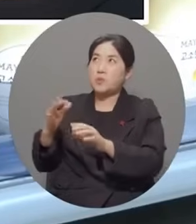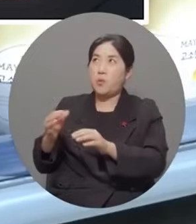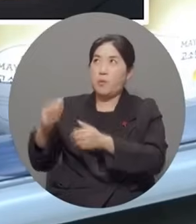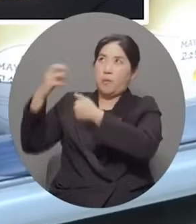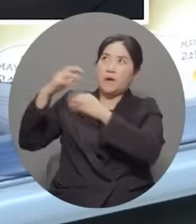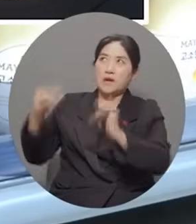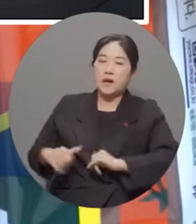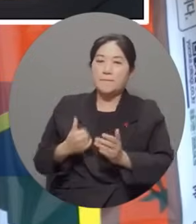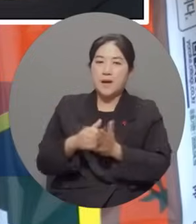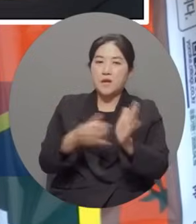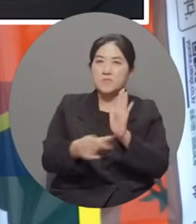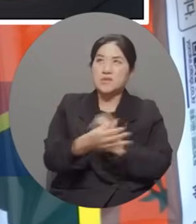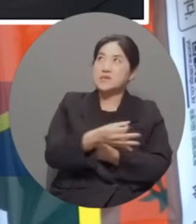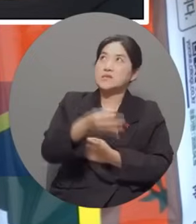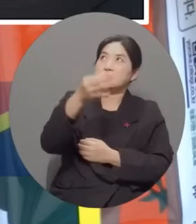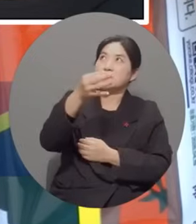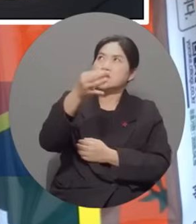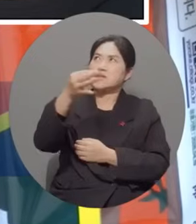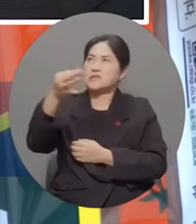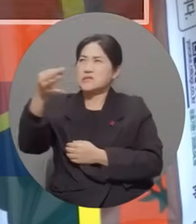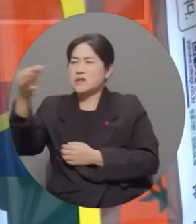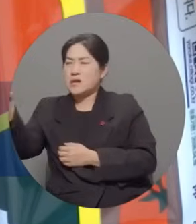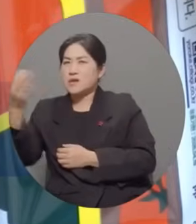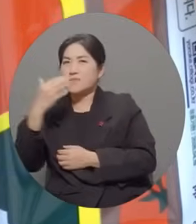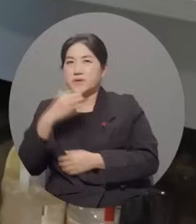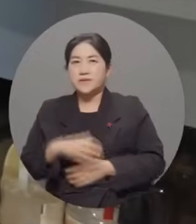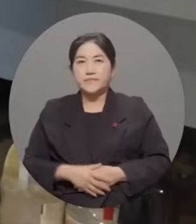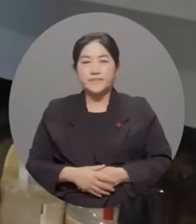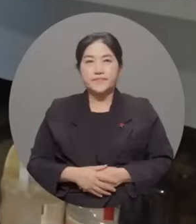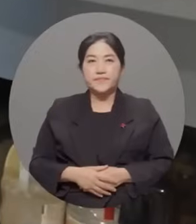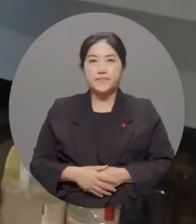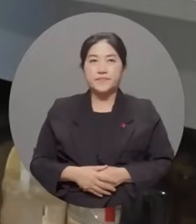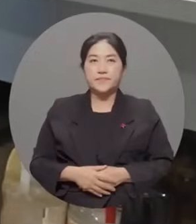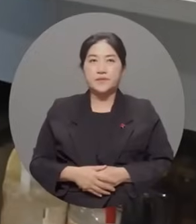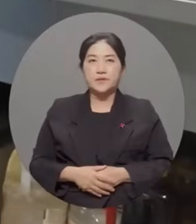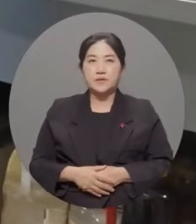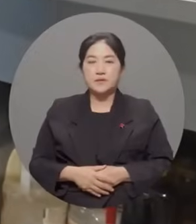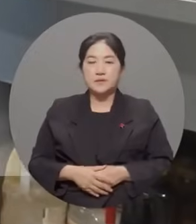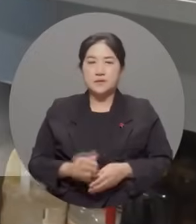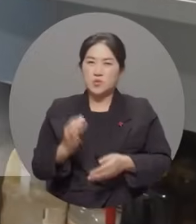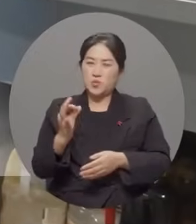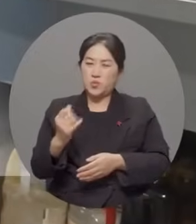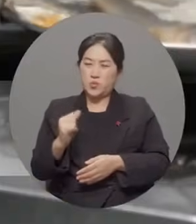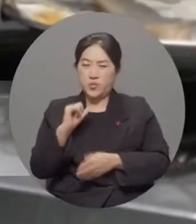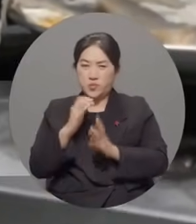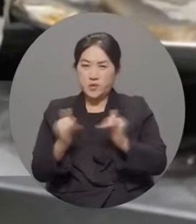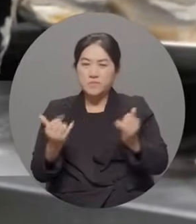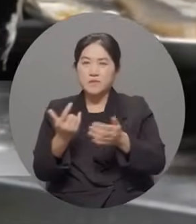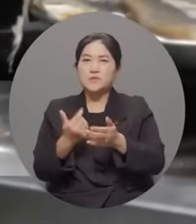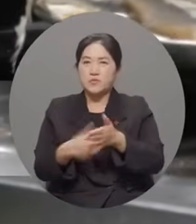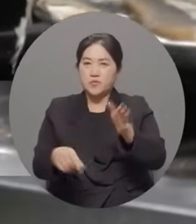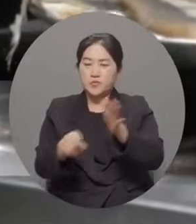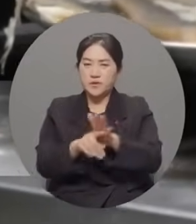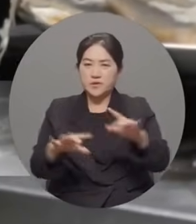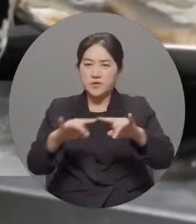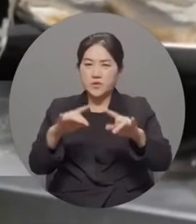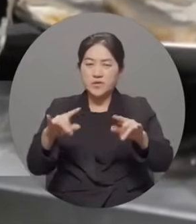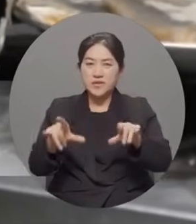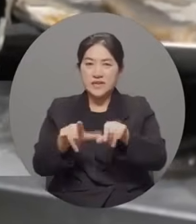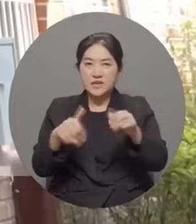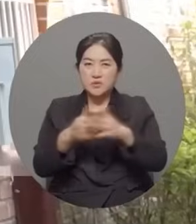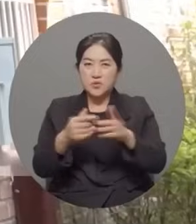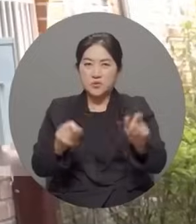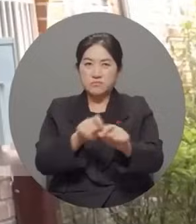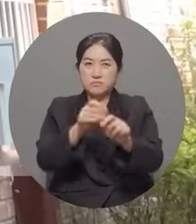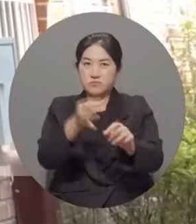물가 상승률이 높게 유지되는 기간이 더 길어질 수 있어요. 서민 부담을 이유로 동결한 전기가스 요금도 한전의